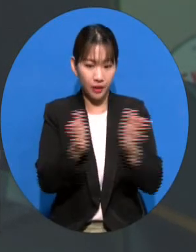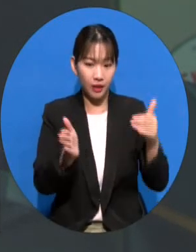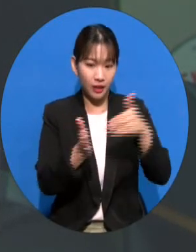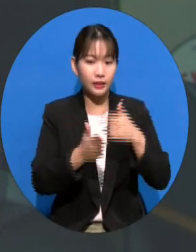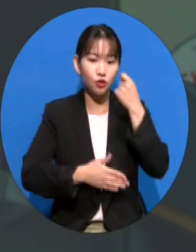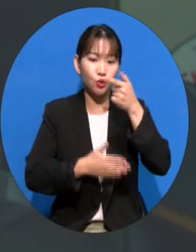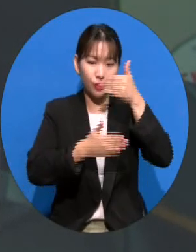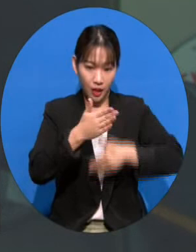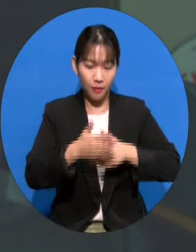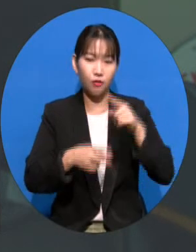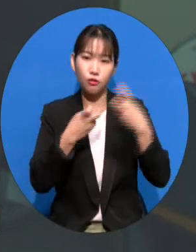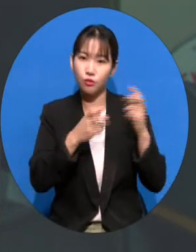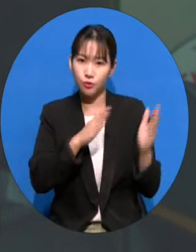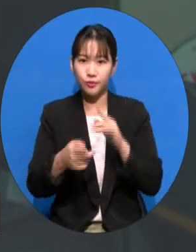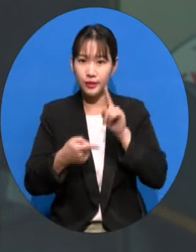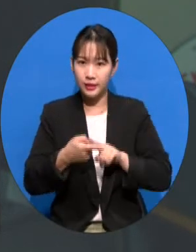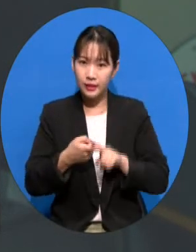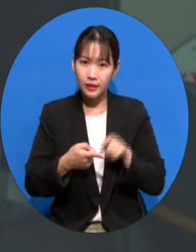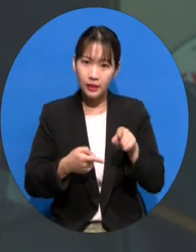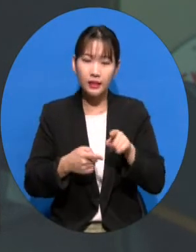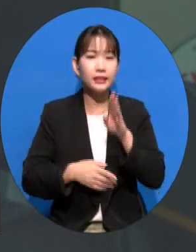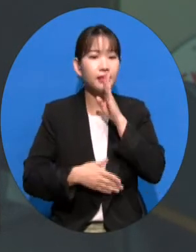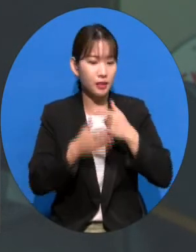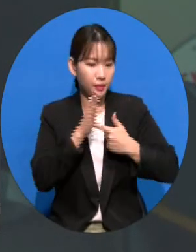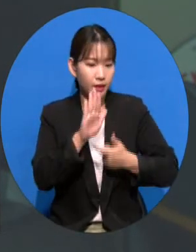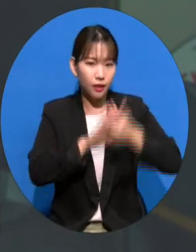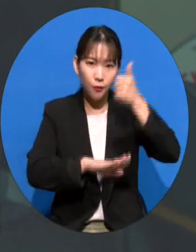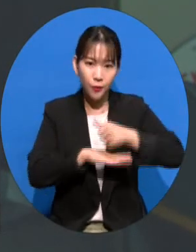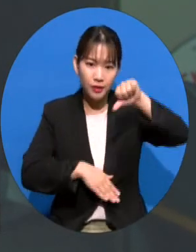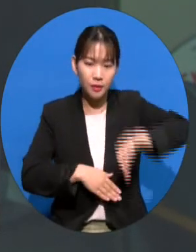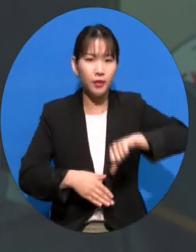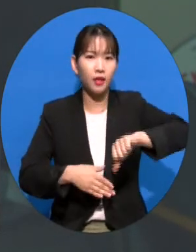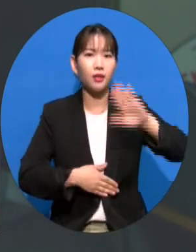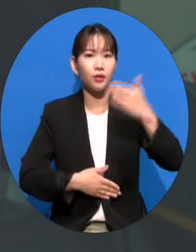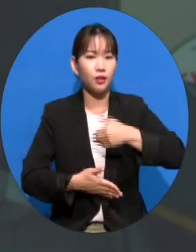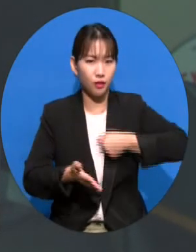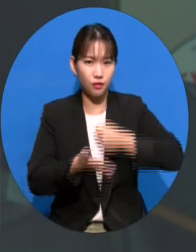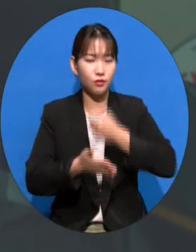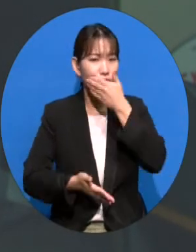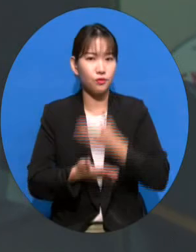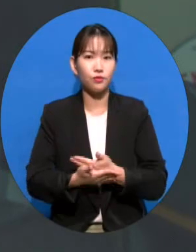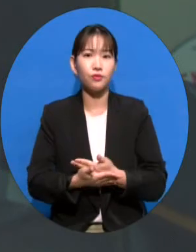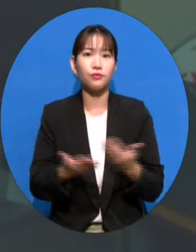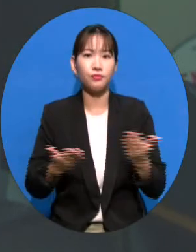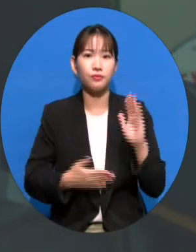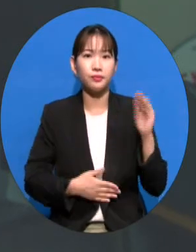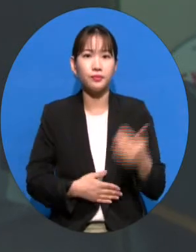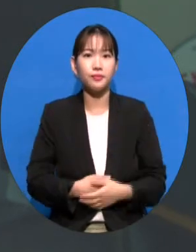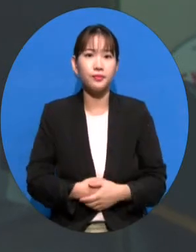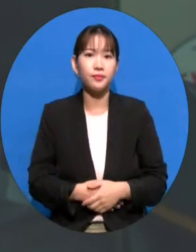남은 6개월을 어떻게 준비하느냐가 진실규명의 성패를 가를 중요한 요인으로 지목되고 있습니다. 문형철